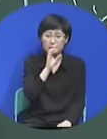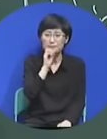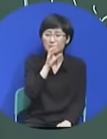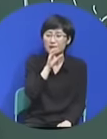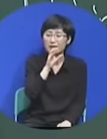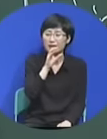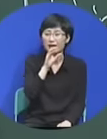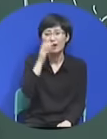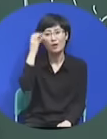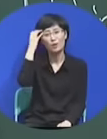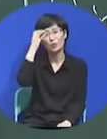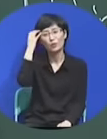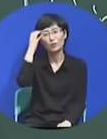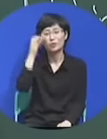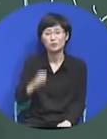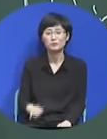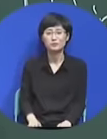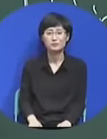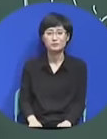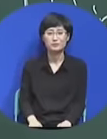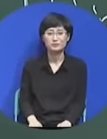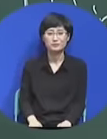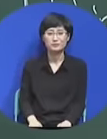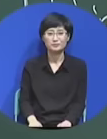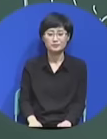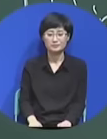그런 말 못 해요.